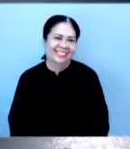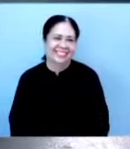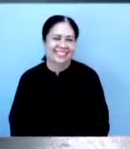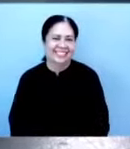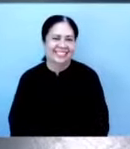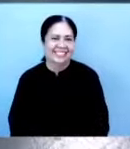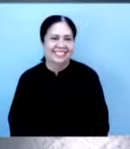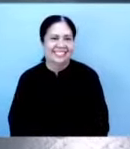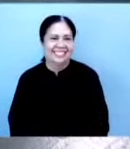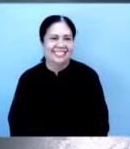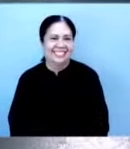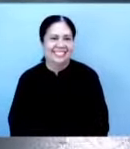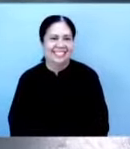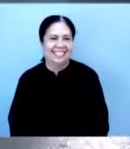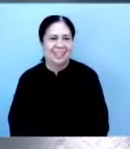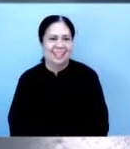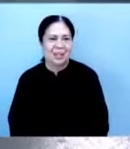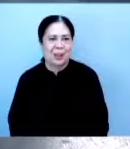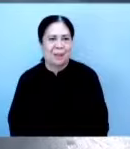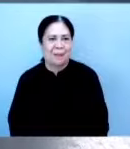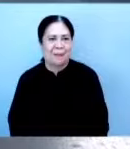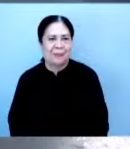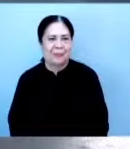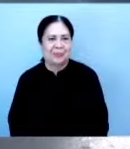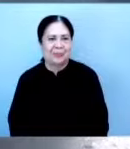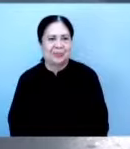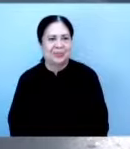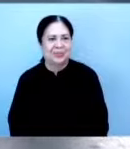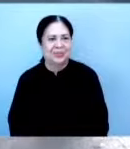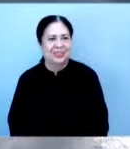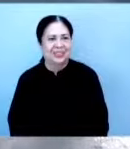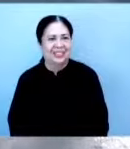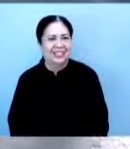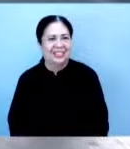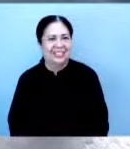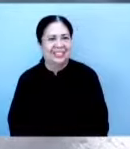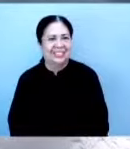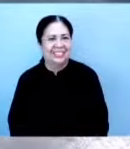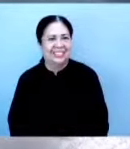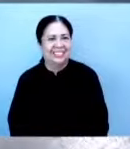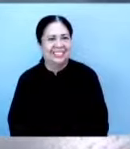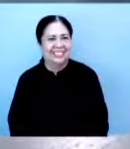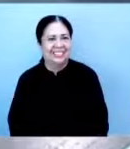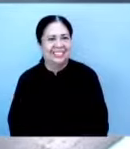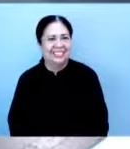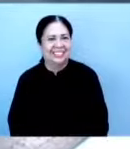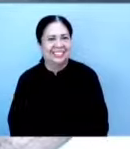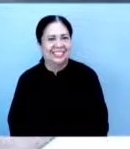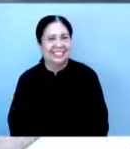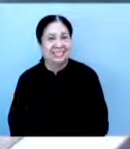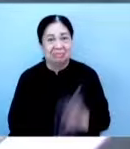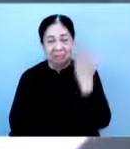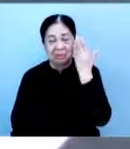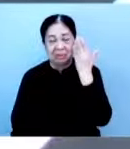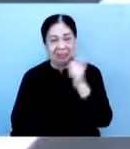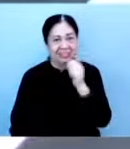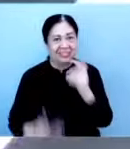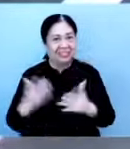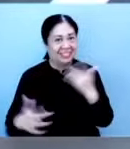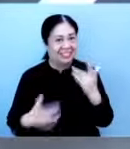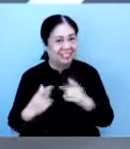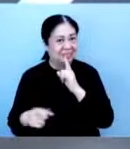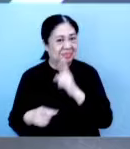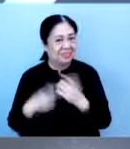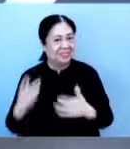sayo kupa niya oh kupa niya talaga o agad na agad at kunwari h excited excited yan o